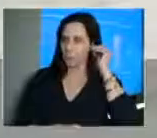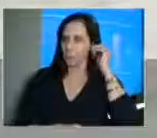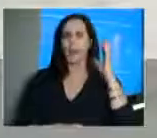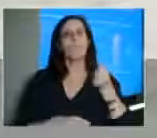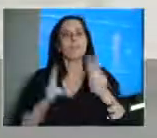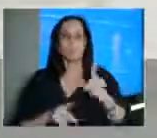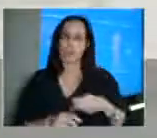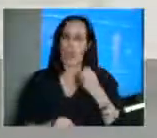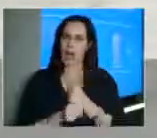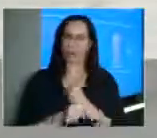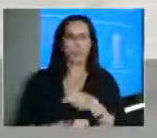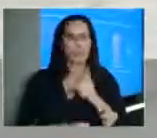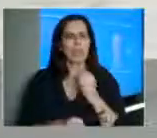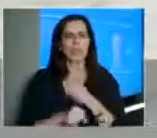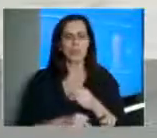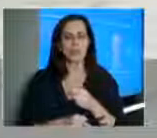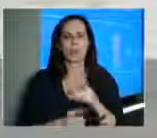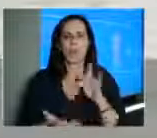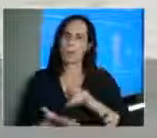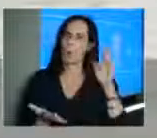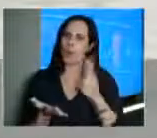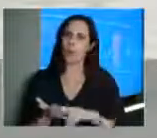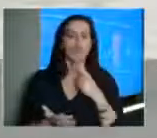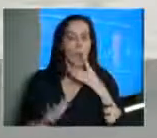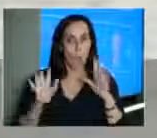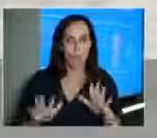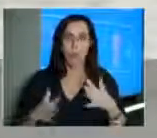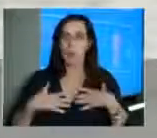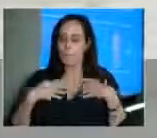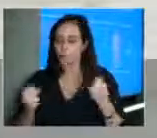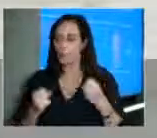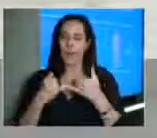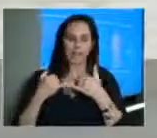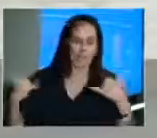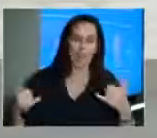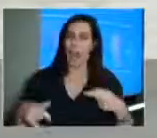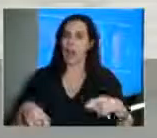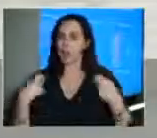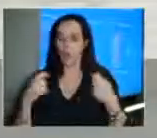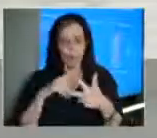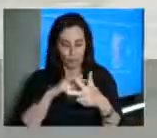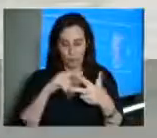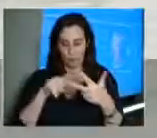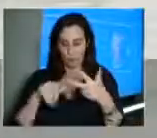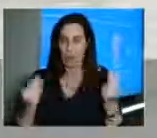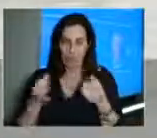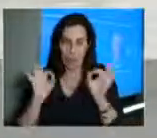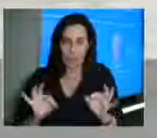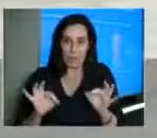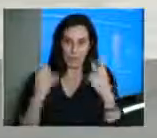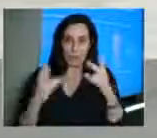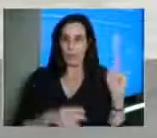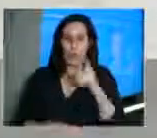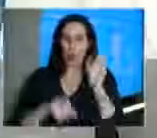צריך לעשות את זה, וצריך לעשות את זה מהמקום הנכון, שאומר בריאות, רווחה, חינוך, הדברים האמיתיים שמעסיקים